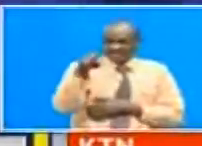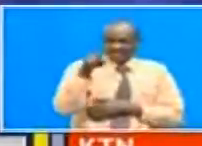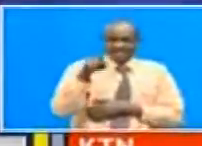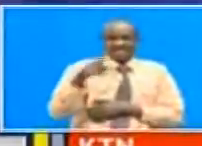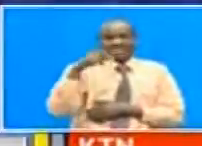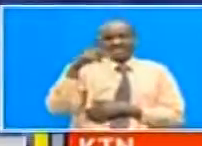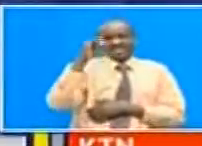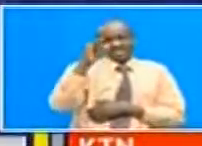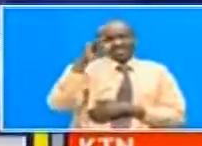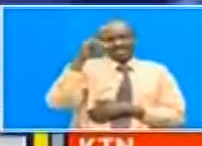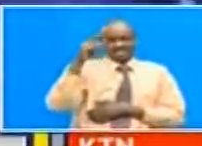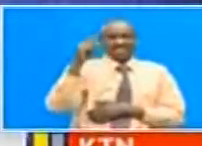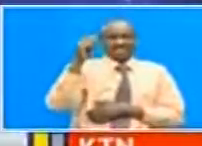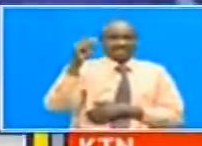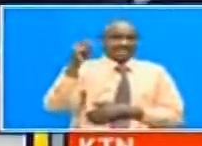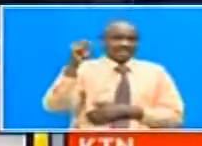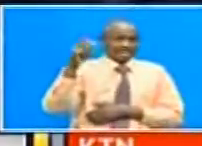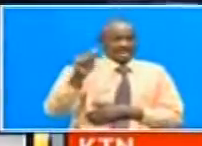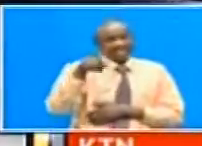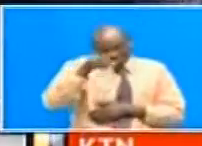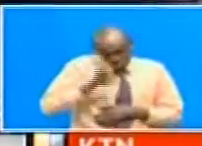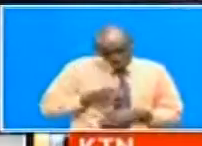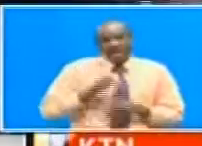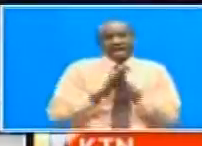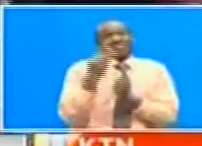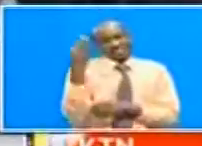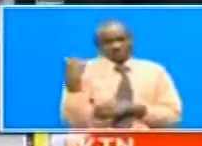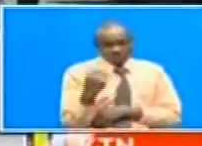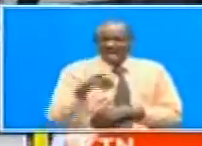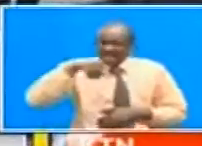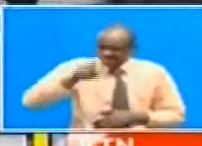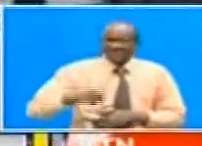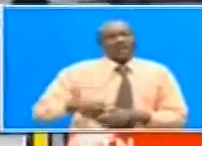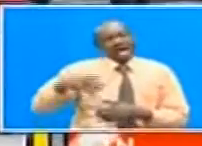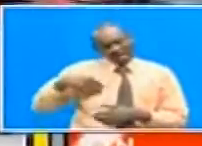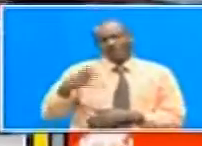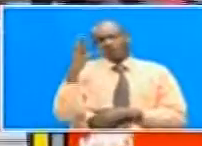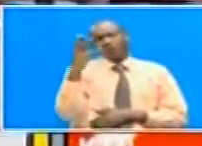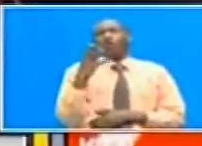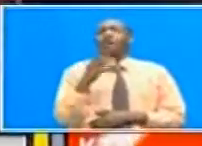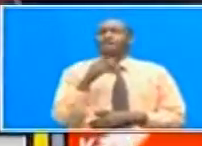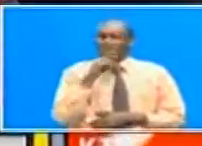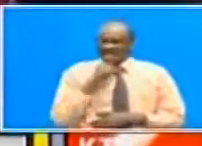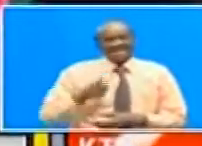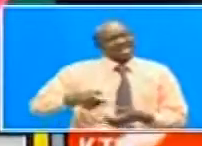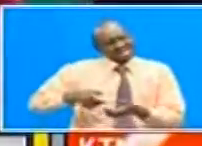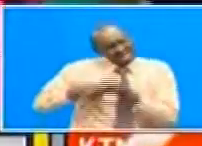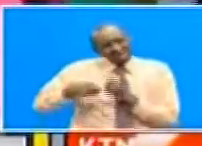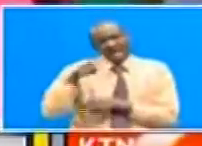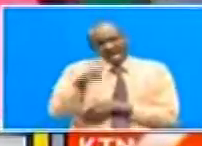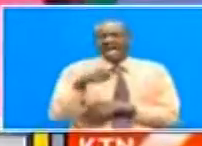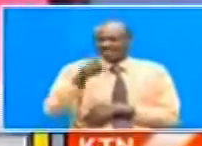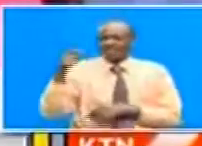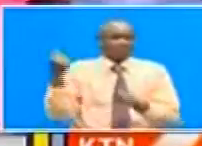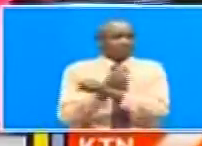sehemu ya Kitengela, mama wa watoto watatu walibakwa na kuachwa hajifahamu na kundi la vijana wanne waliodaiwa